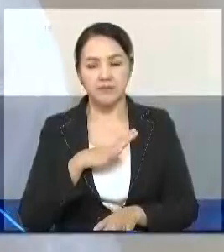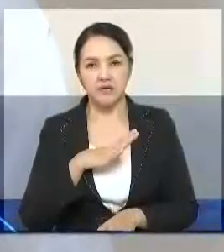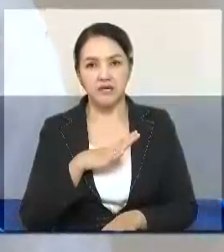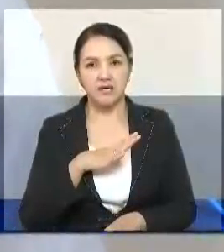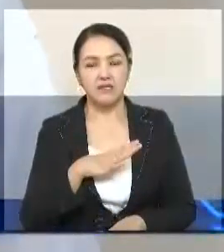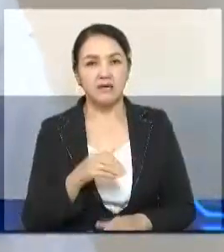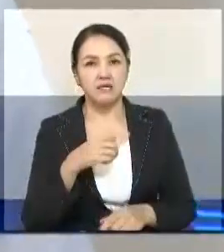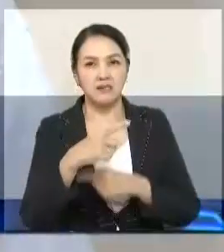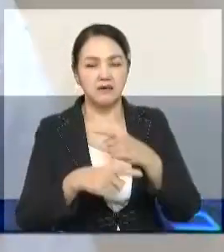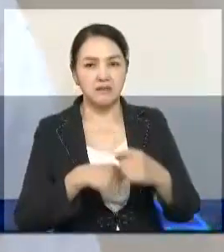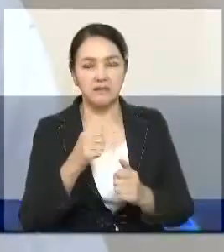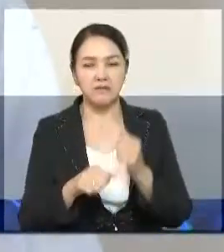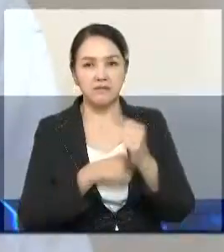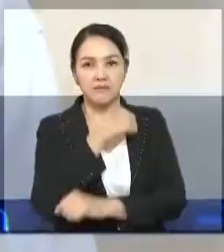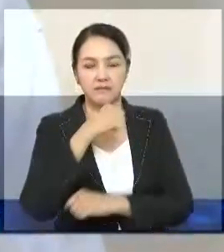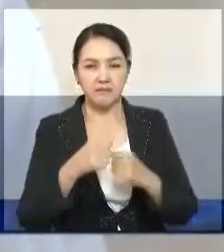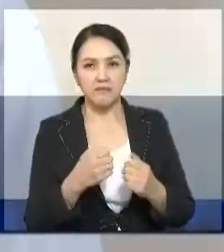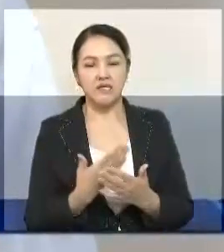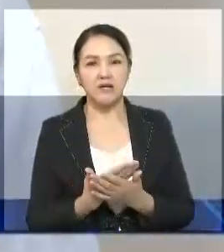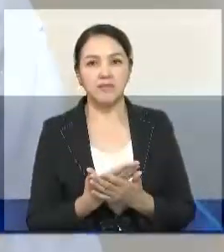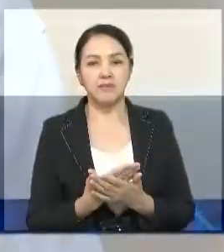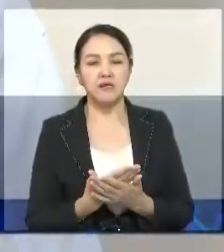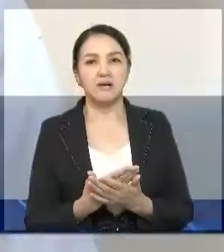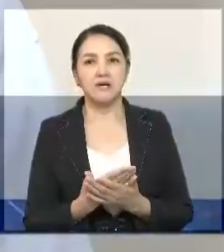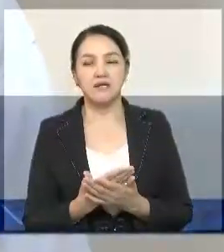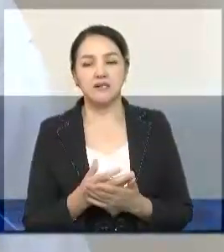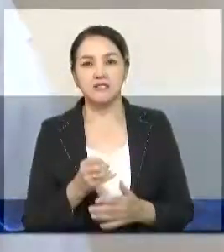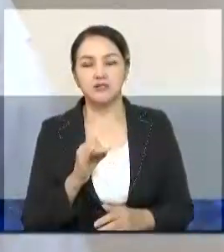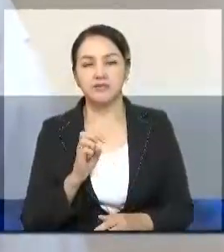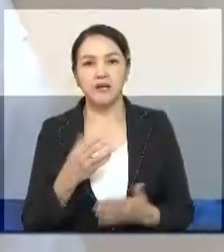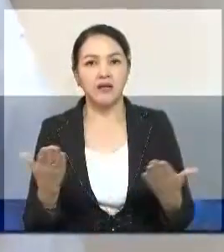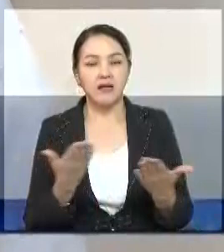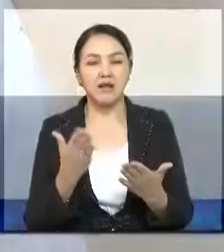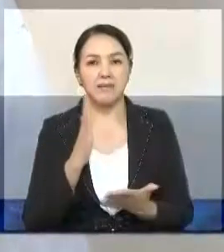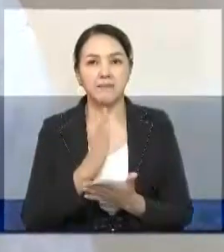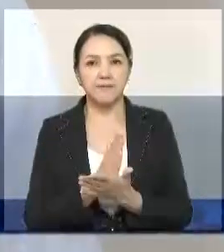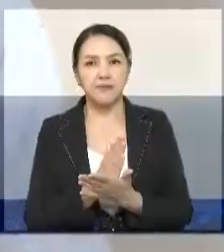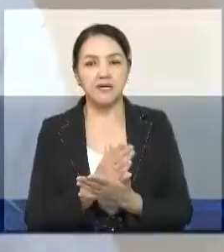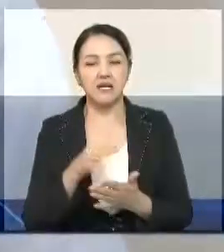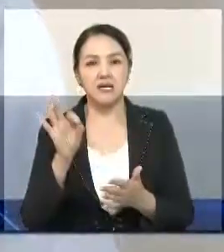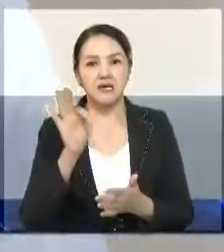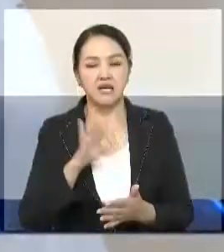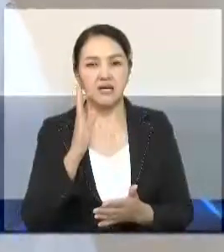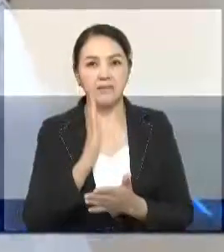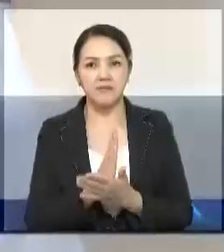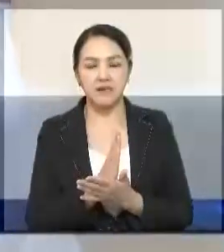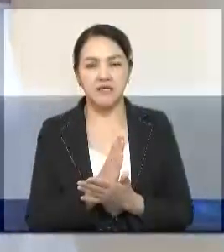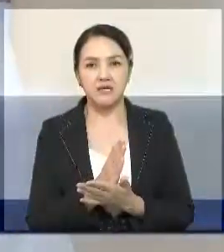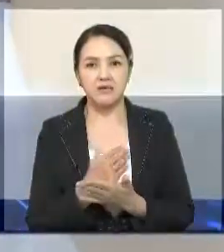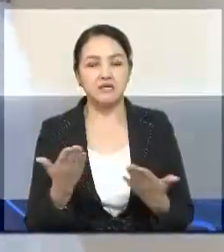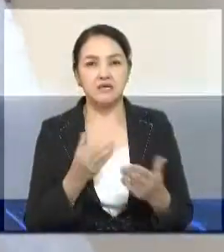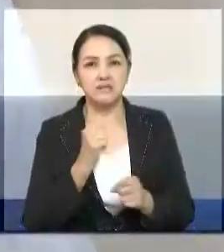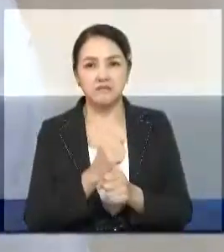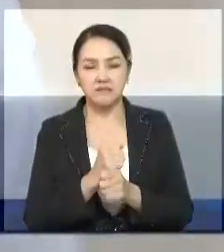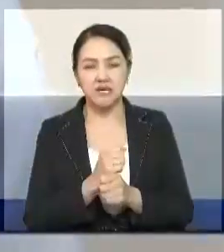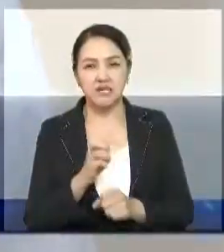ол әрқайсының материалдардың жаңа анализдің арқасында оның составында қандай не бар, қандай краска бар, ол краска неден